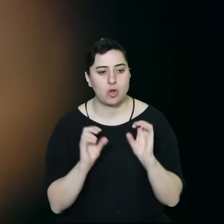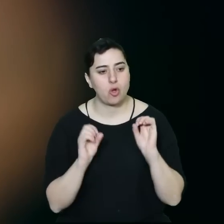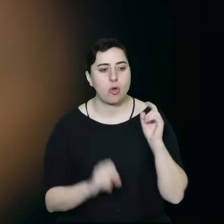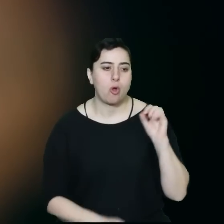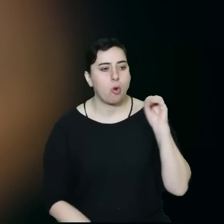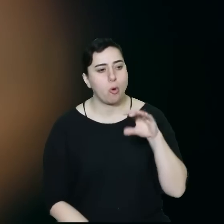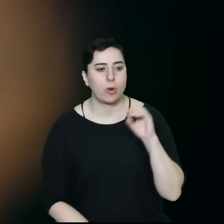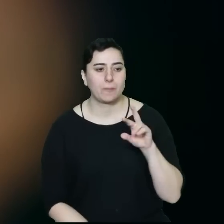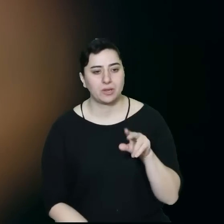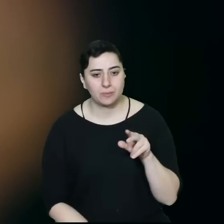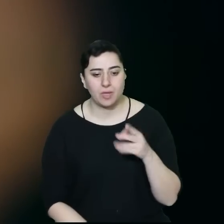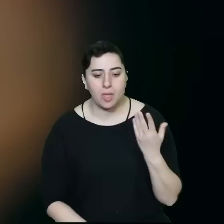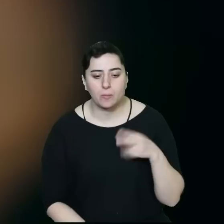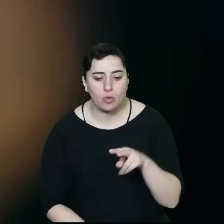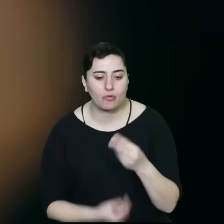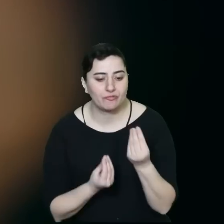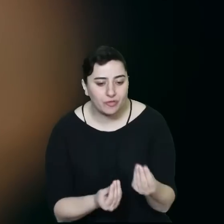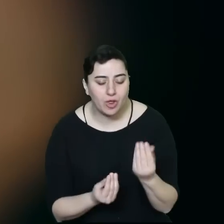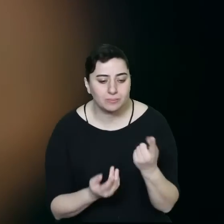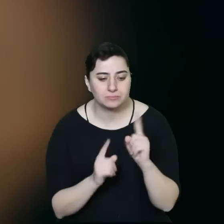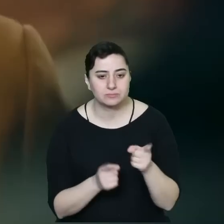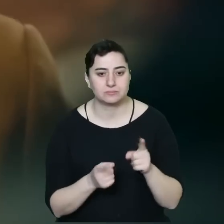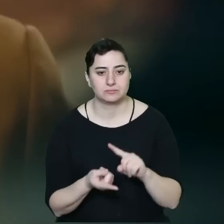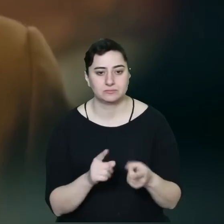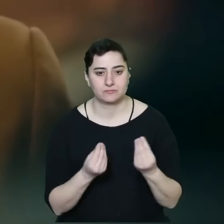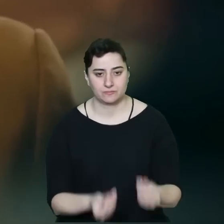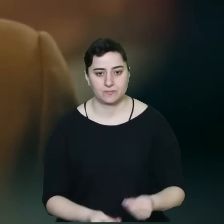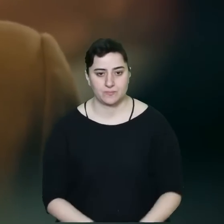Öğretmen. Hem yol gösteren hem yola sokan.